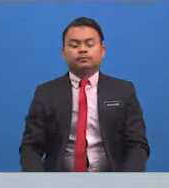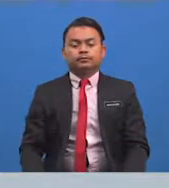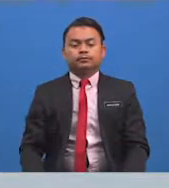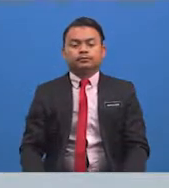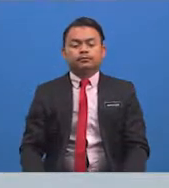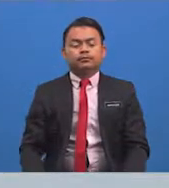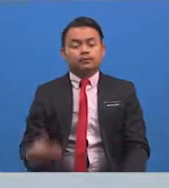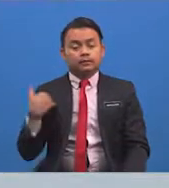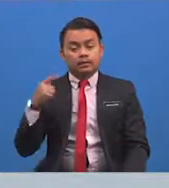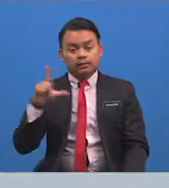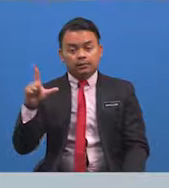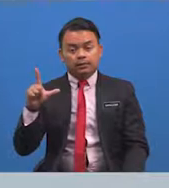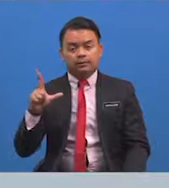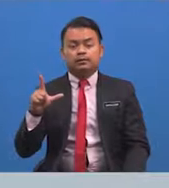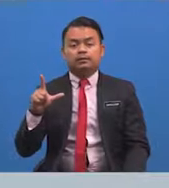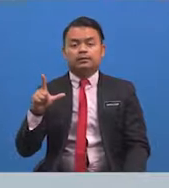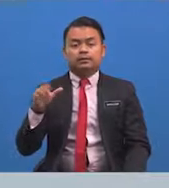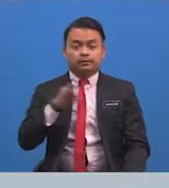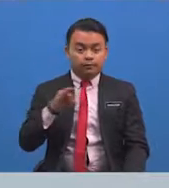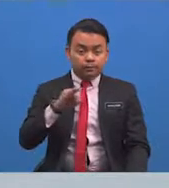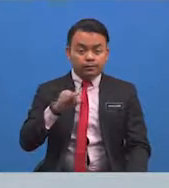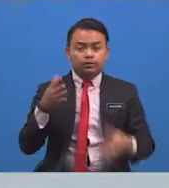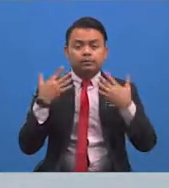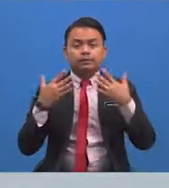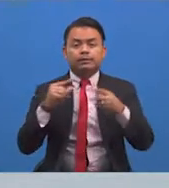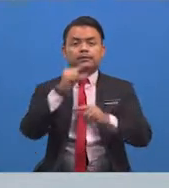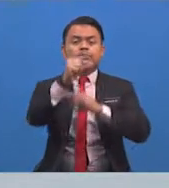merupakan faktor pemanasan global.